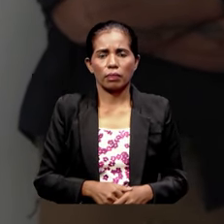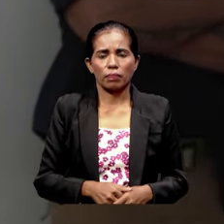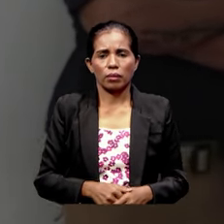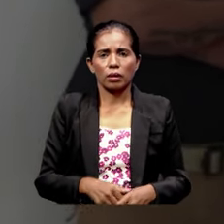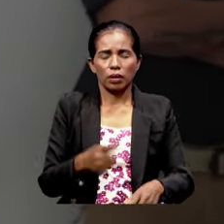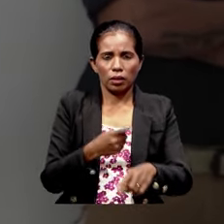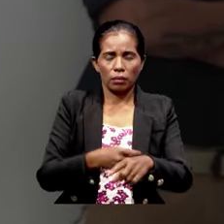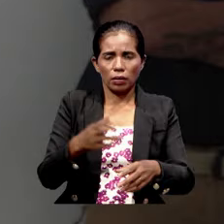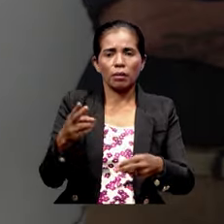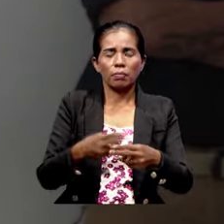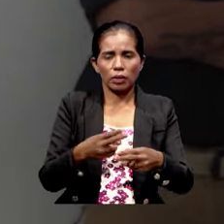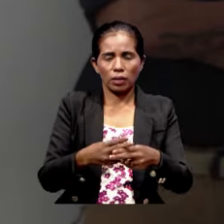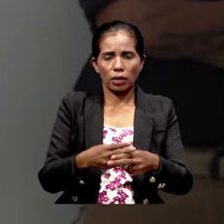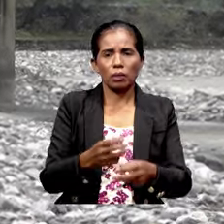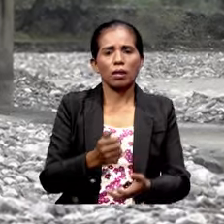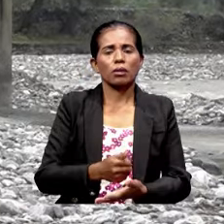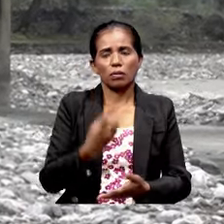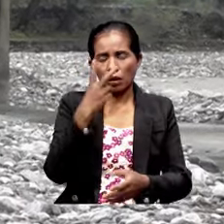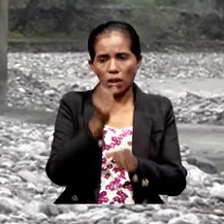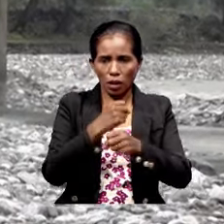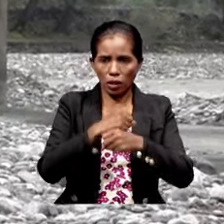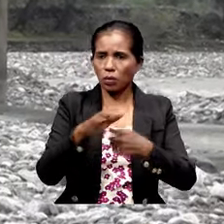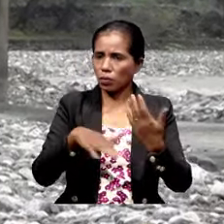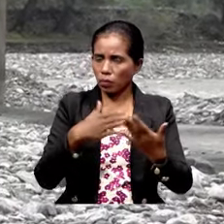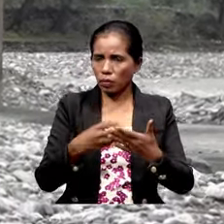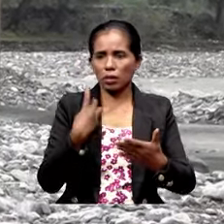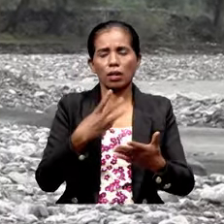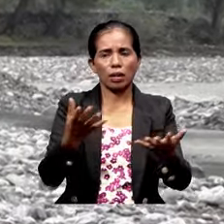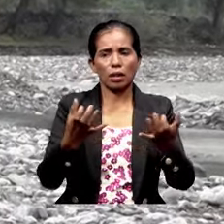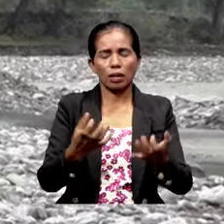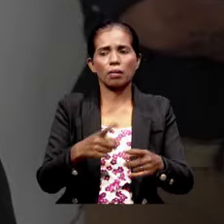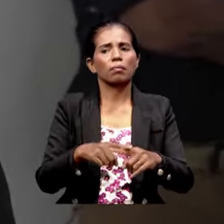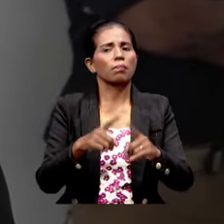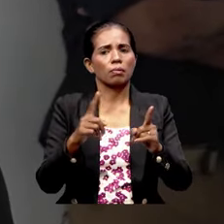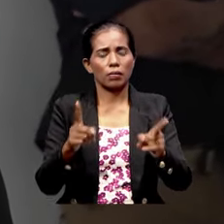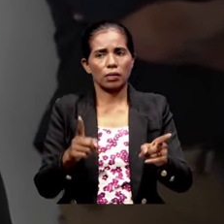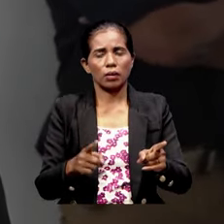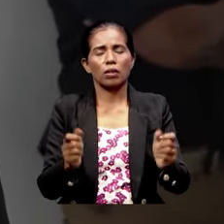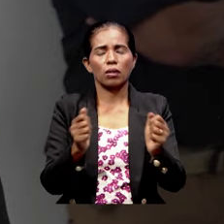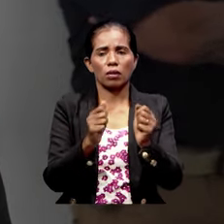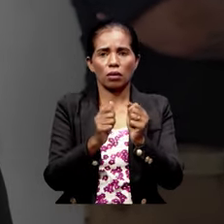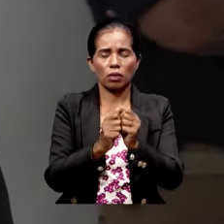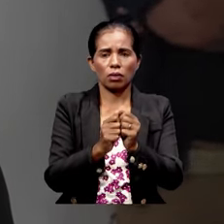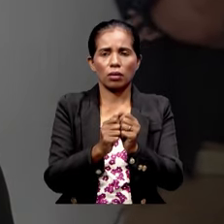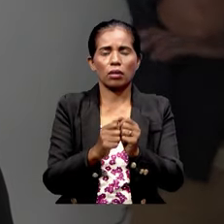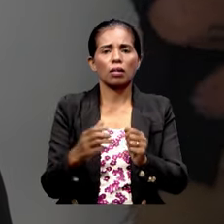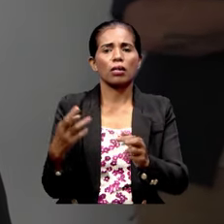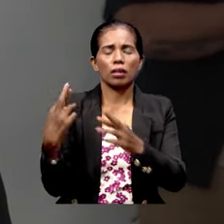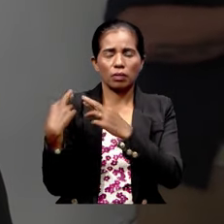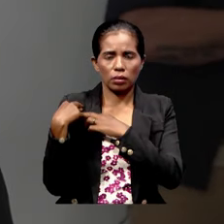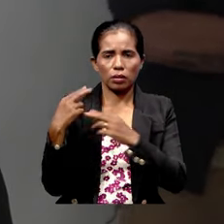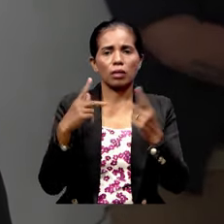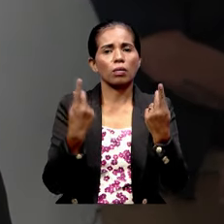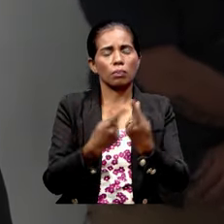tempo ida badak para resolver buat tutu. Ita cara ka resolver la lais mai be o kapasidade ter setor privado